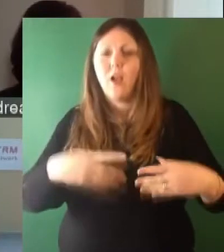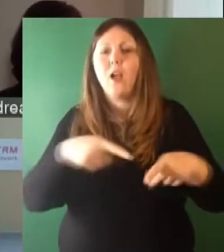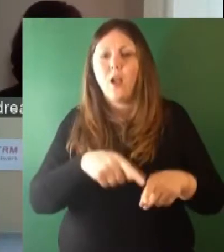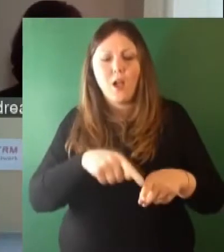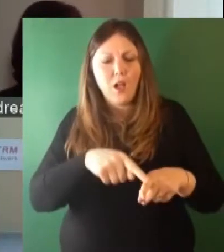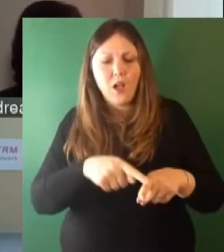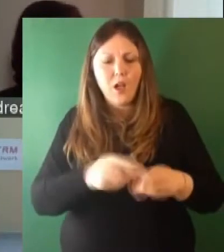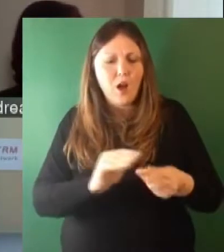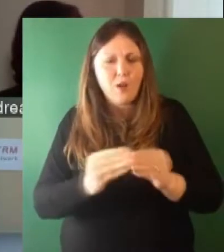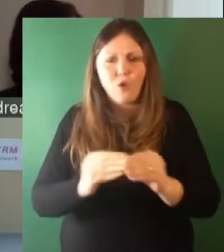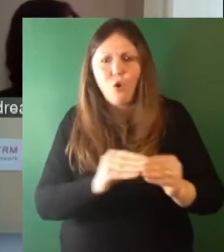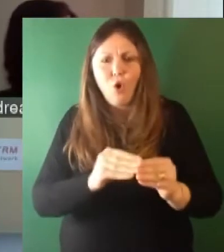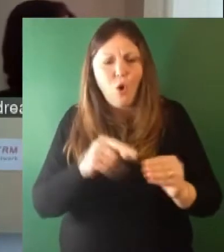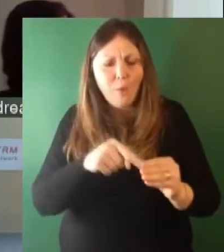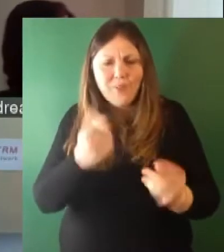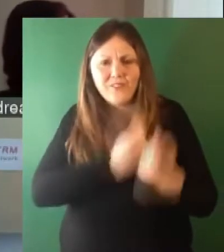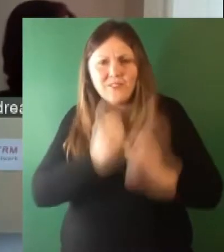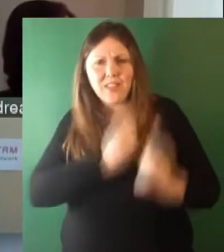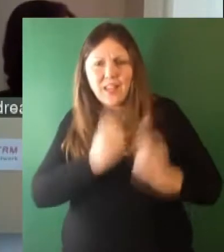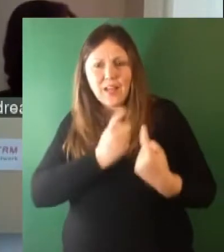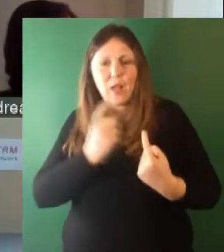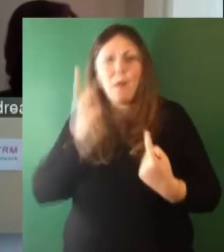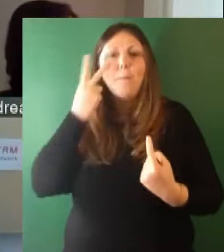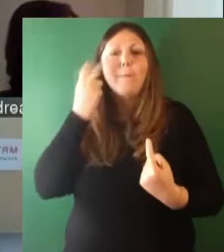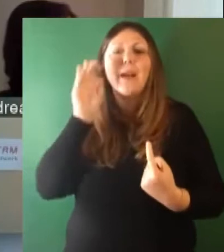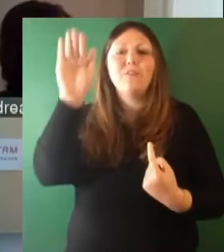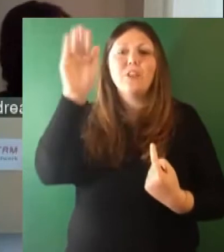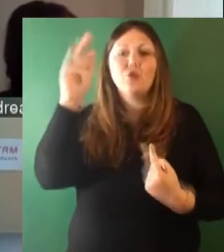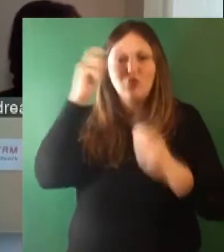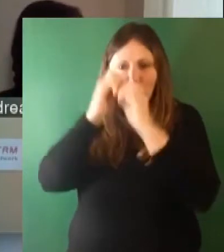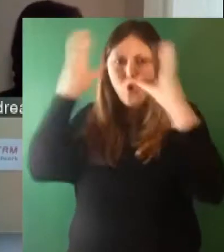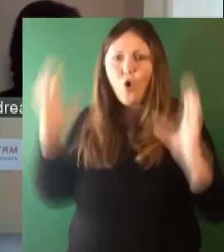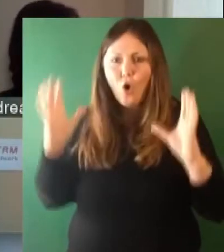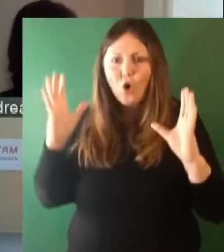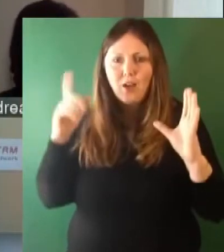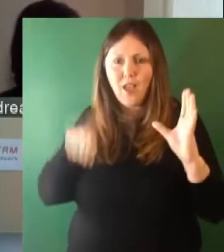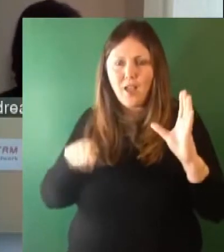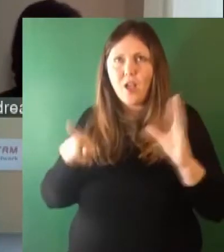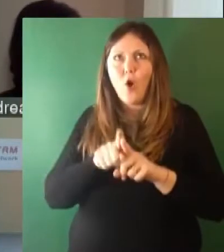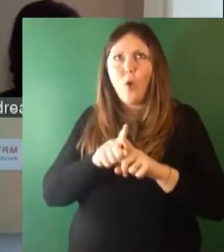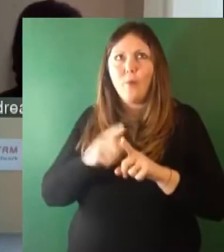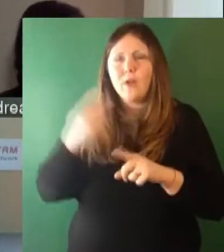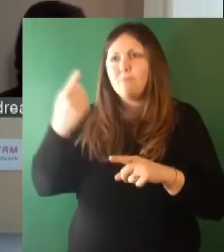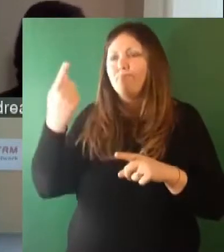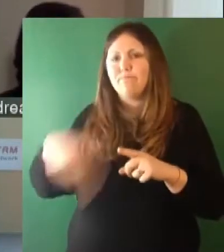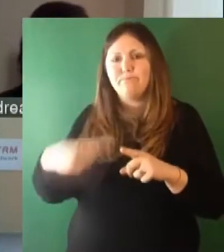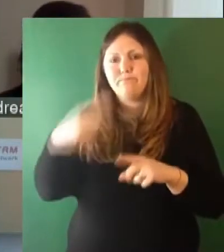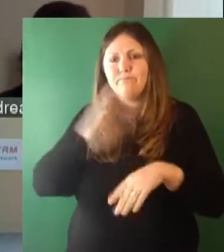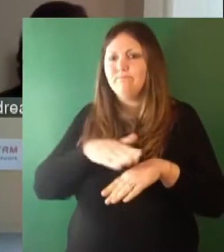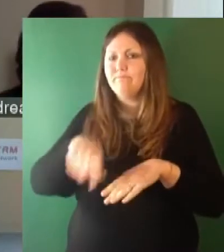una previsione che era quella che noi avevamo indicato come il peggior scenario possibile